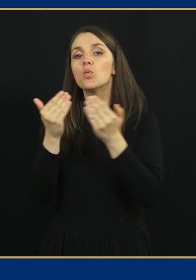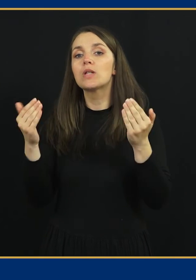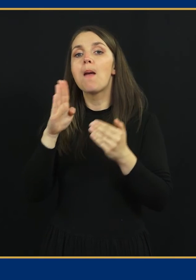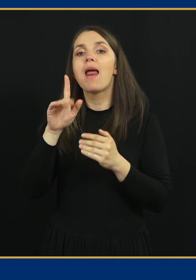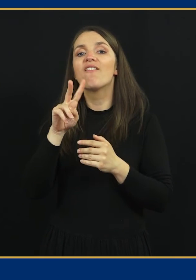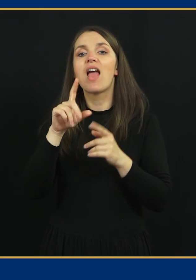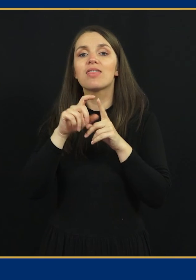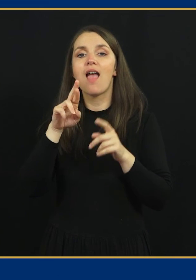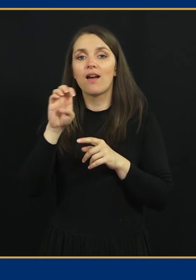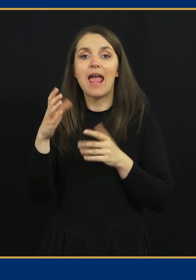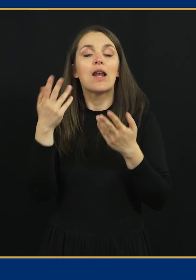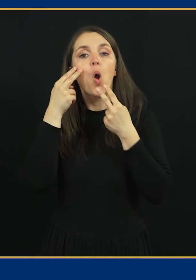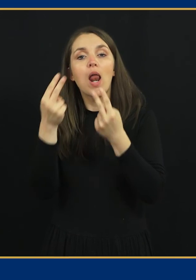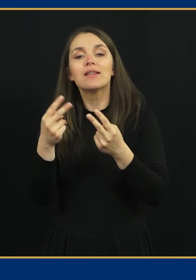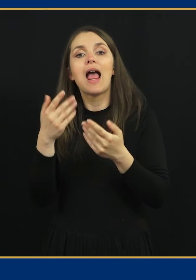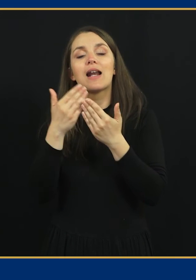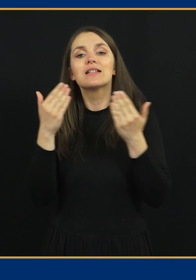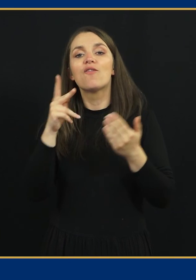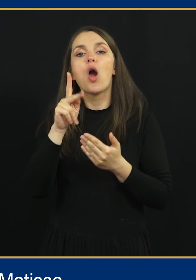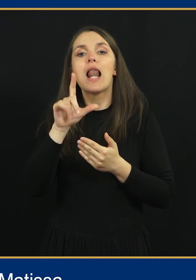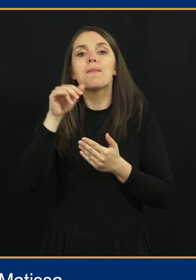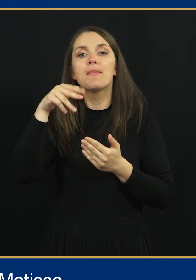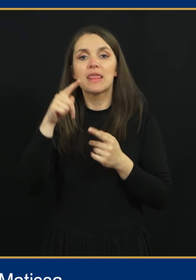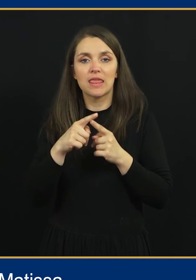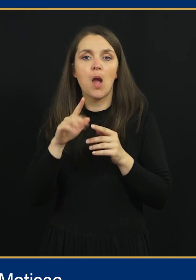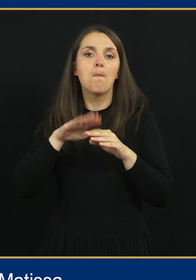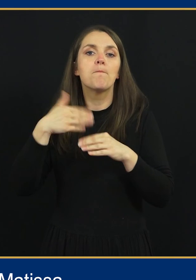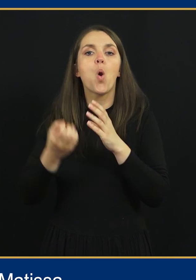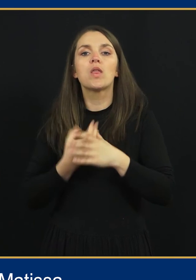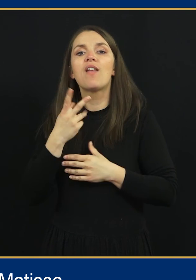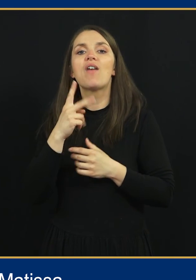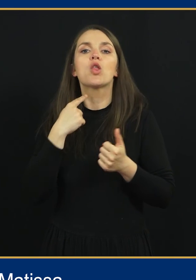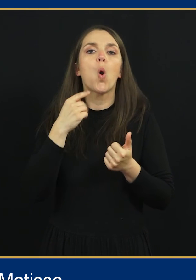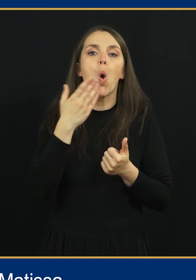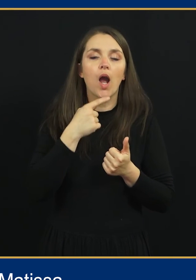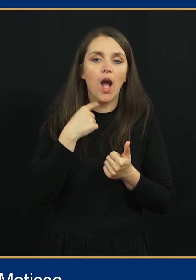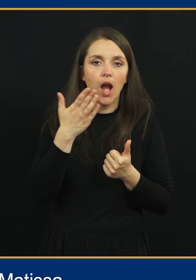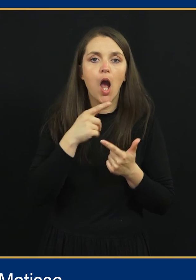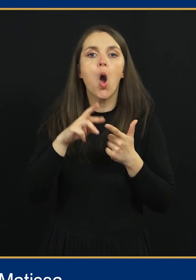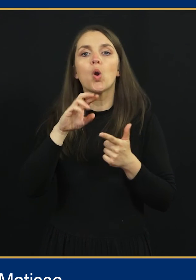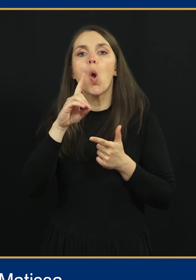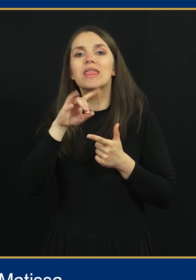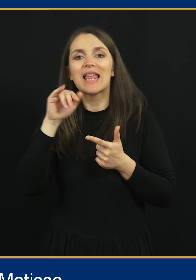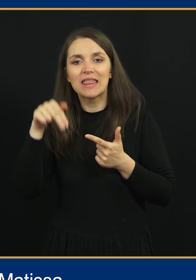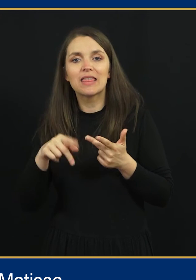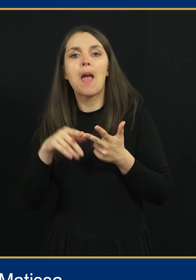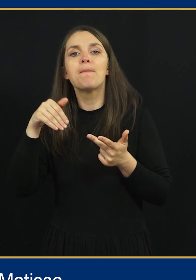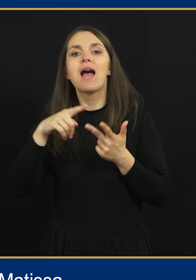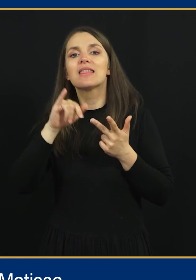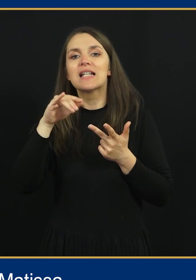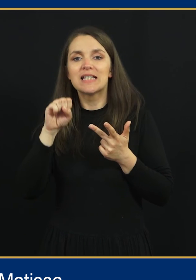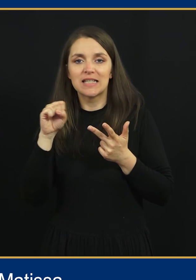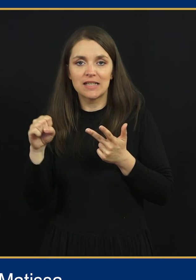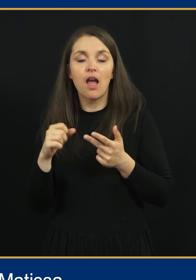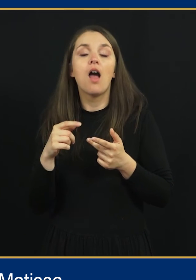Belvedere, kjer si je ogledala razstavo Klimt. Po navdihu Van Gogha, Rodina, Matissa, obisk